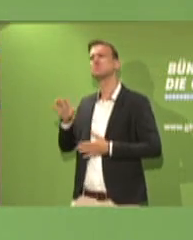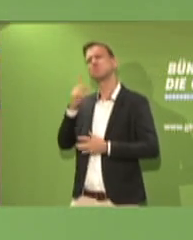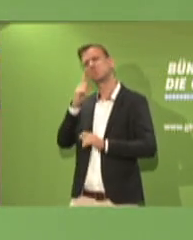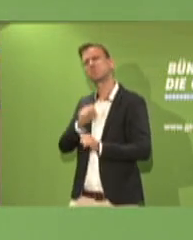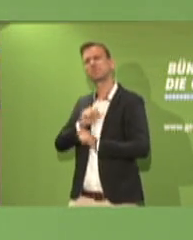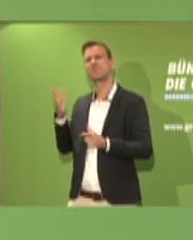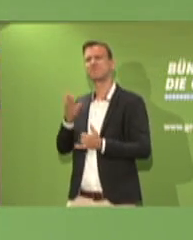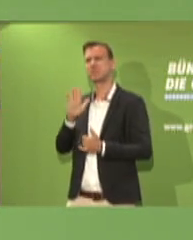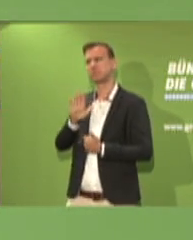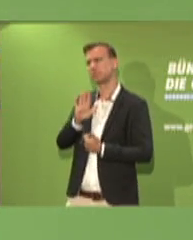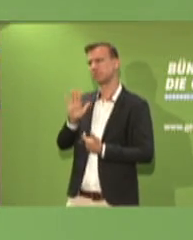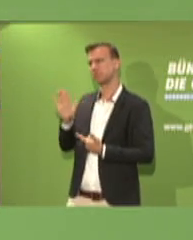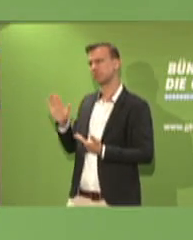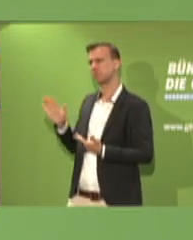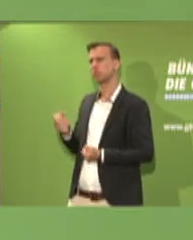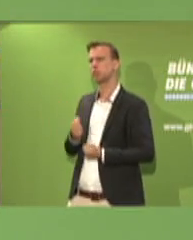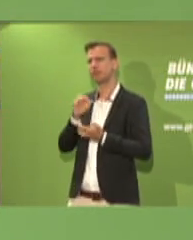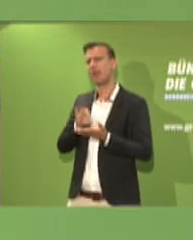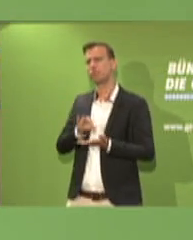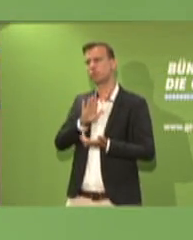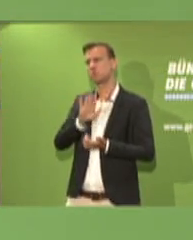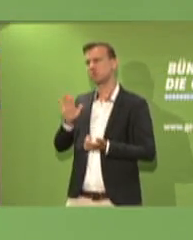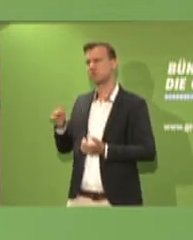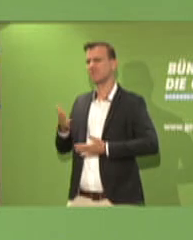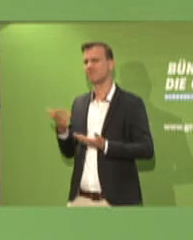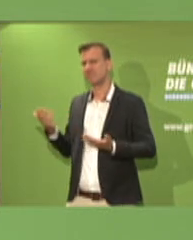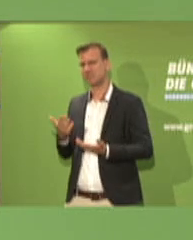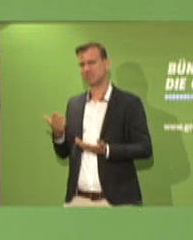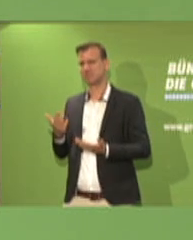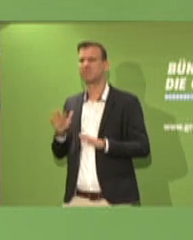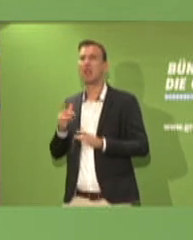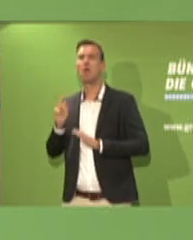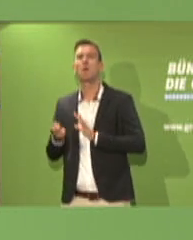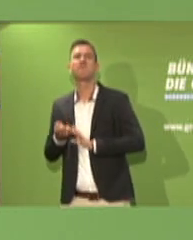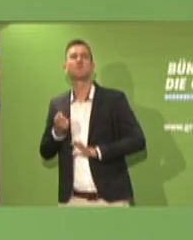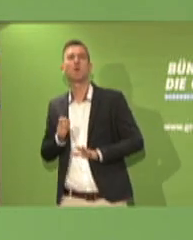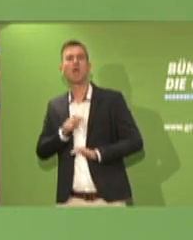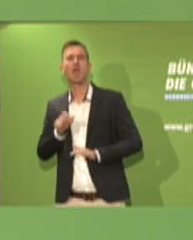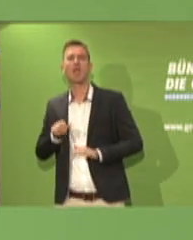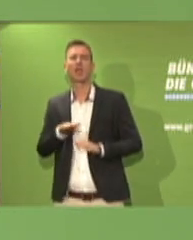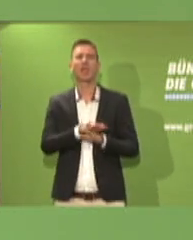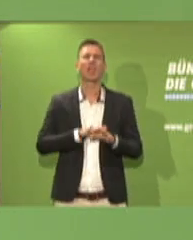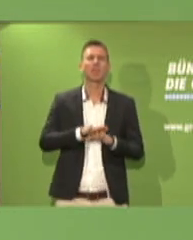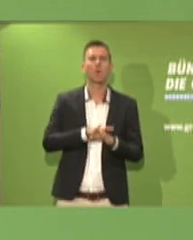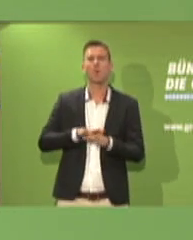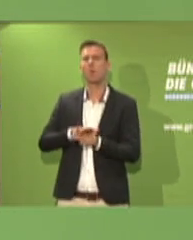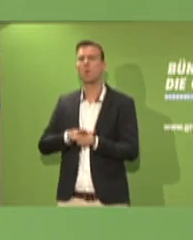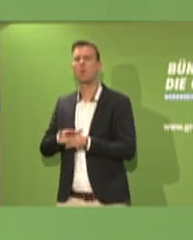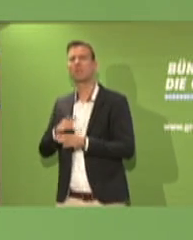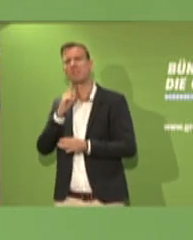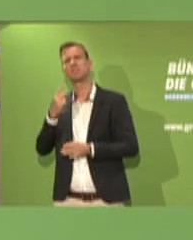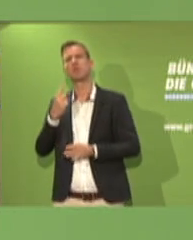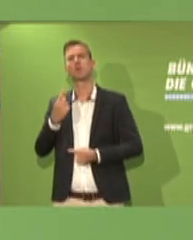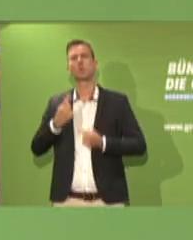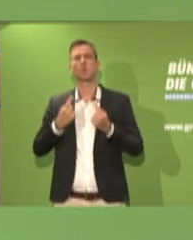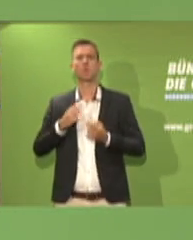Kandidaten waren oder ihre Schwerpunkte bei der Arbeit, vielleicht auch, wo sie herkommen und welche Region sie repräsentieren, wenn sie grüne